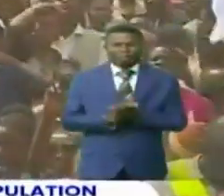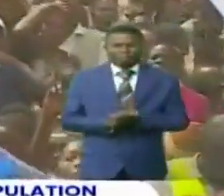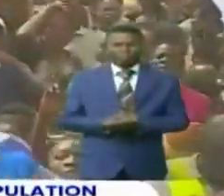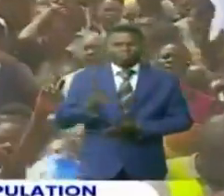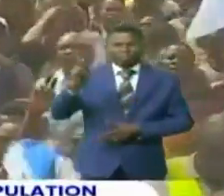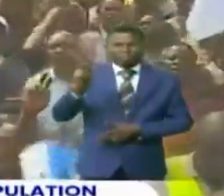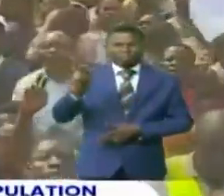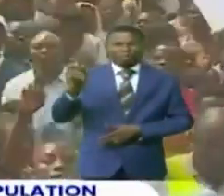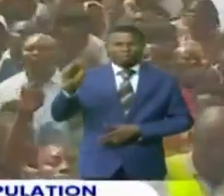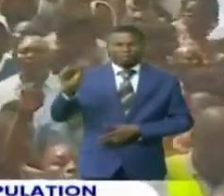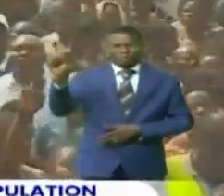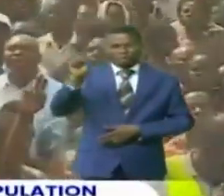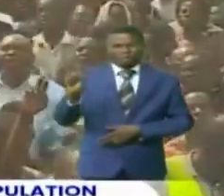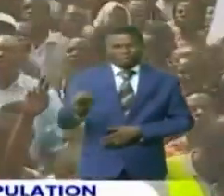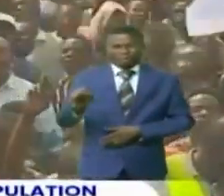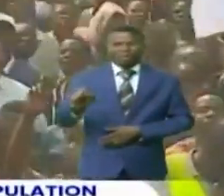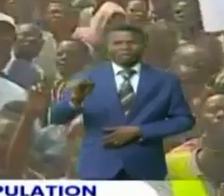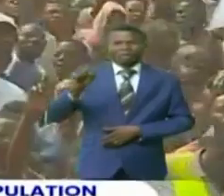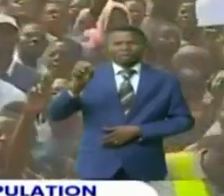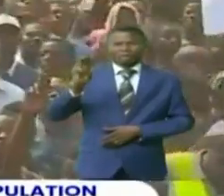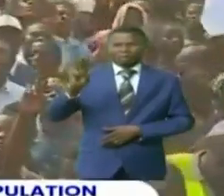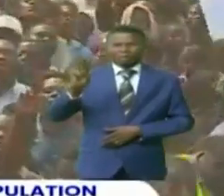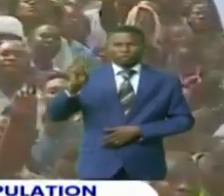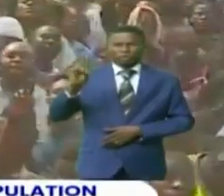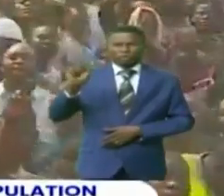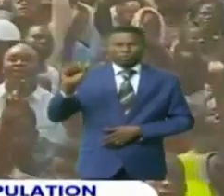Kasumba-Lessa amjambo.